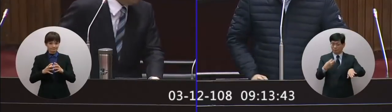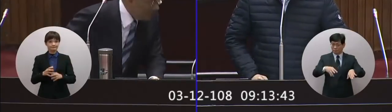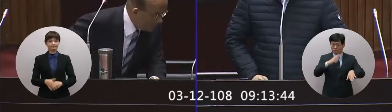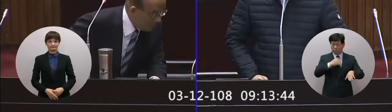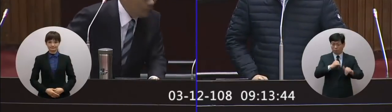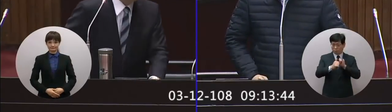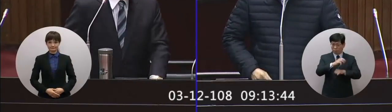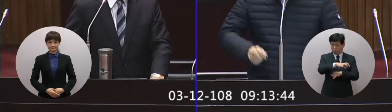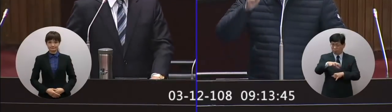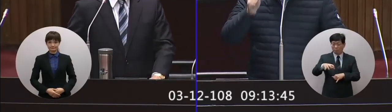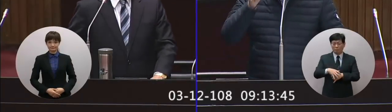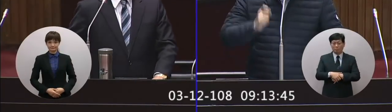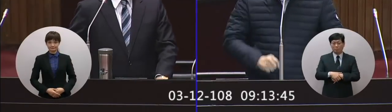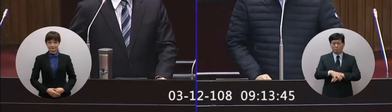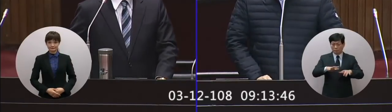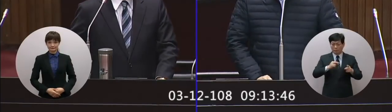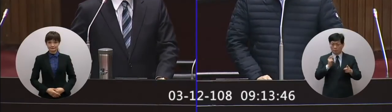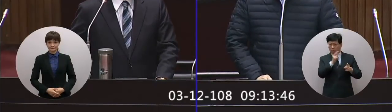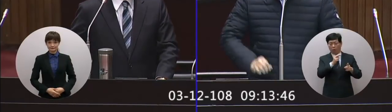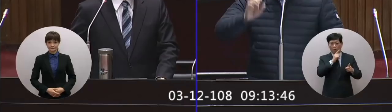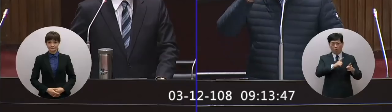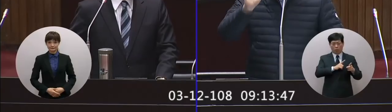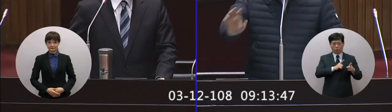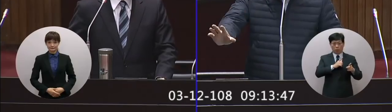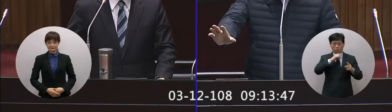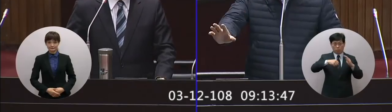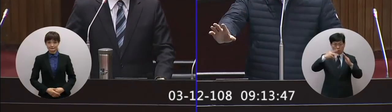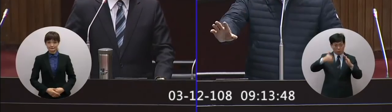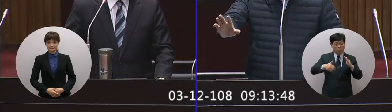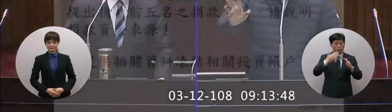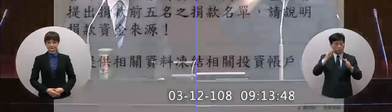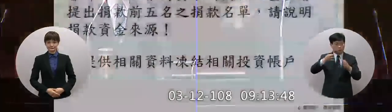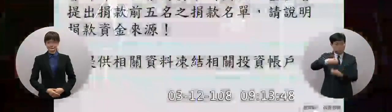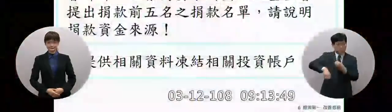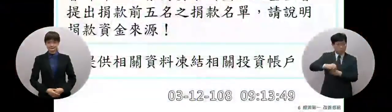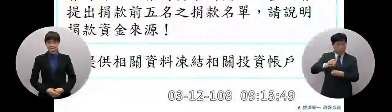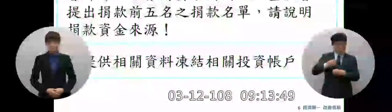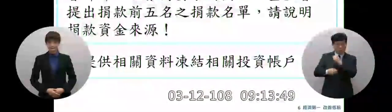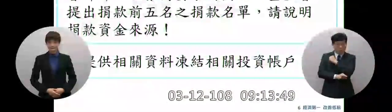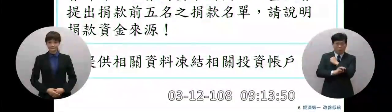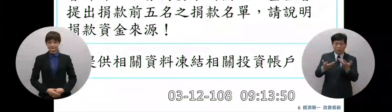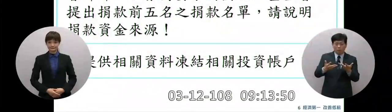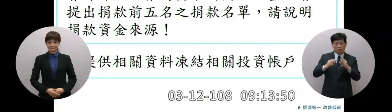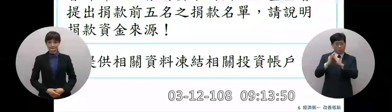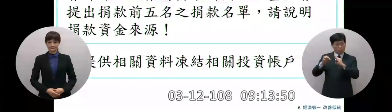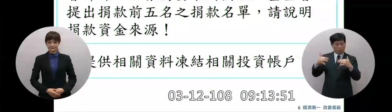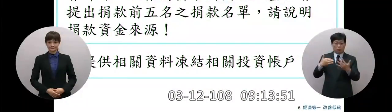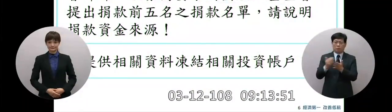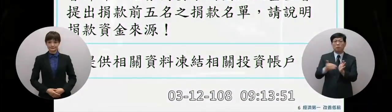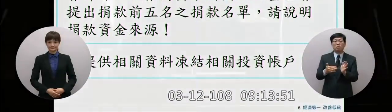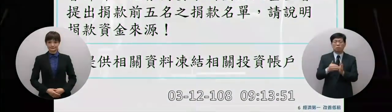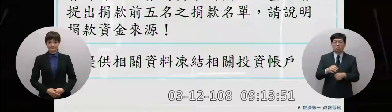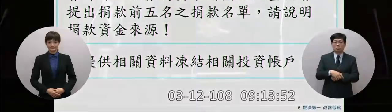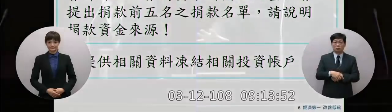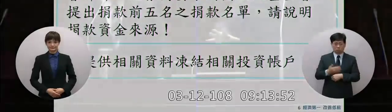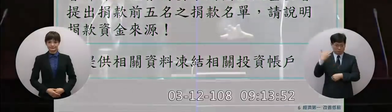各界已经见识到院长有关洗钱的部分，银行的部分你把它解决了，